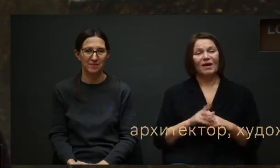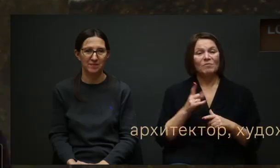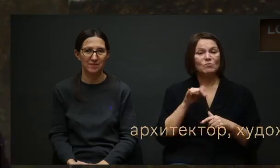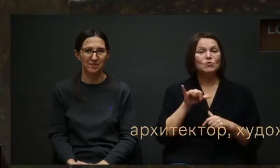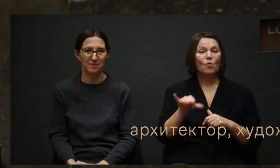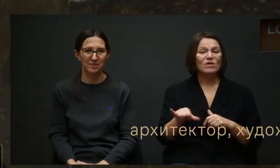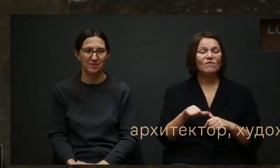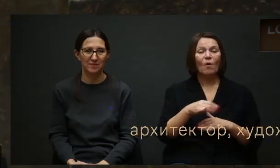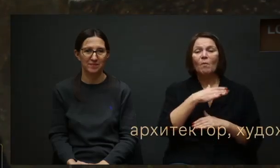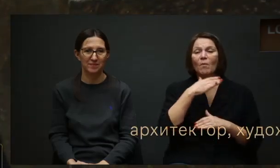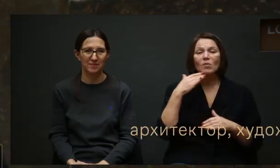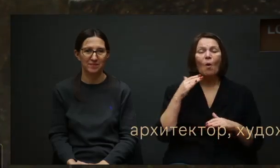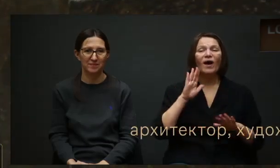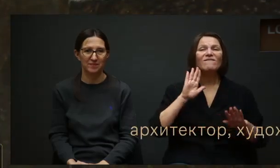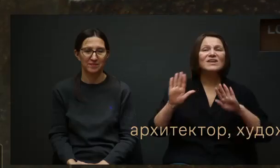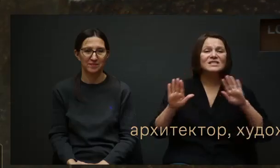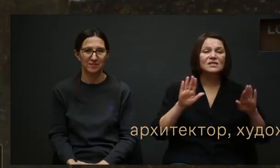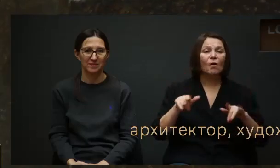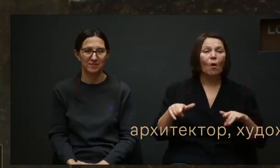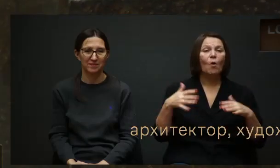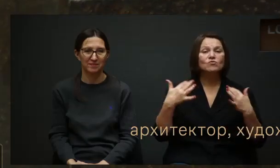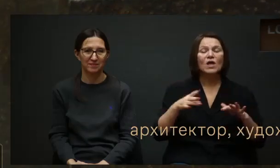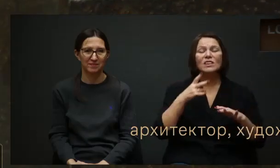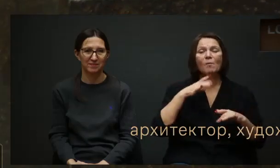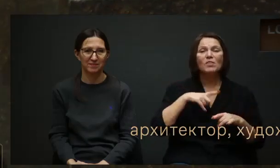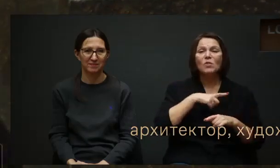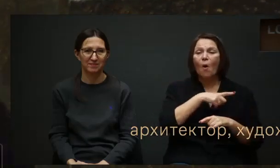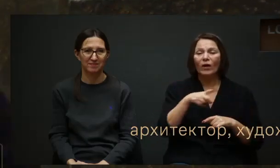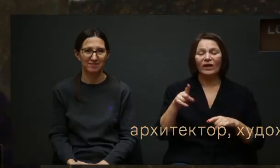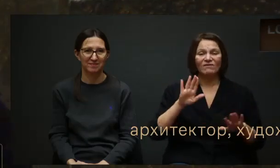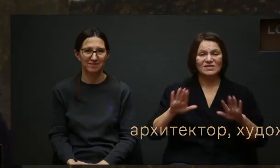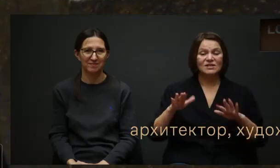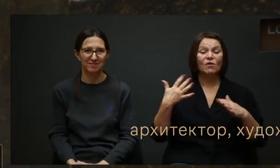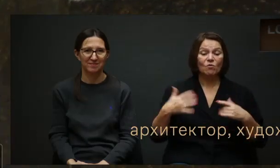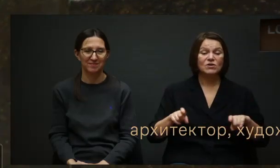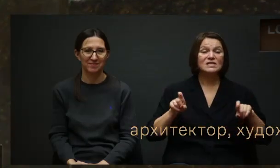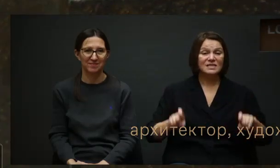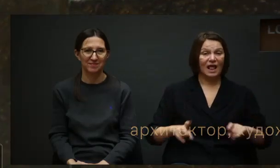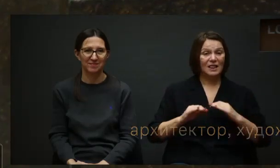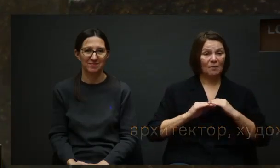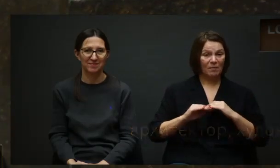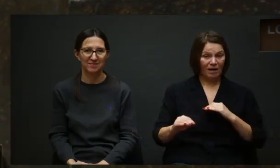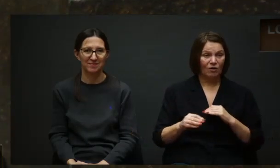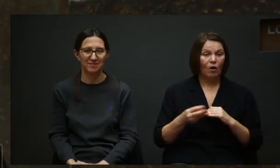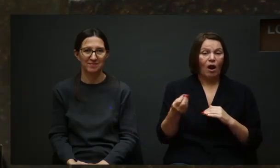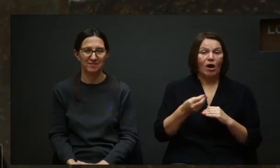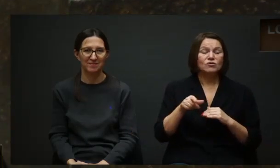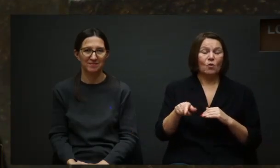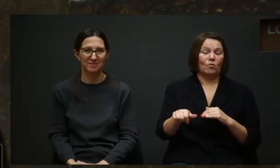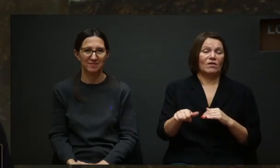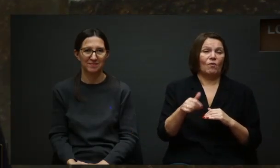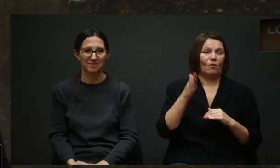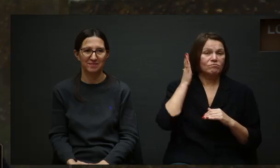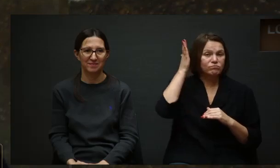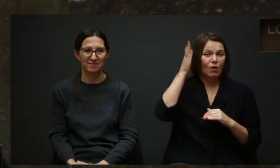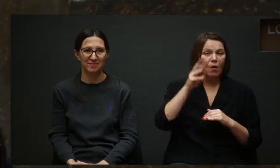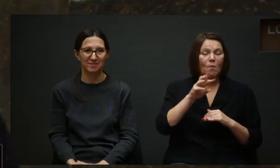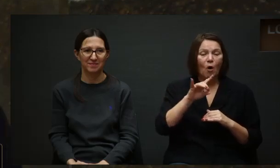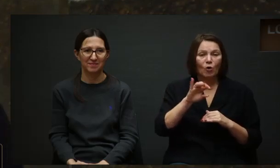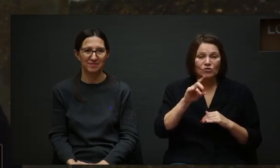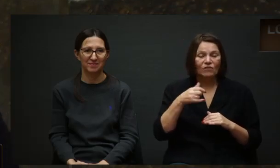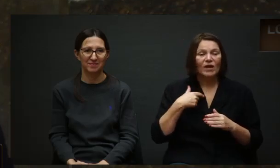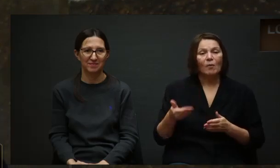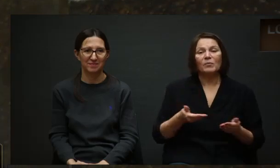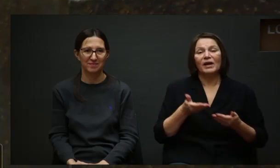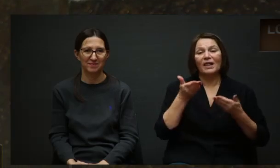еще много, много выставок, он уже на многих уже посидел, еще у него тут и Морозов. Но я его еще приглашу